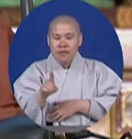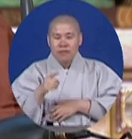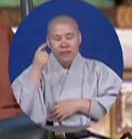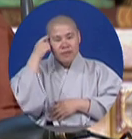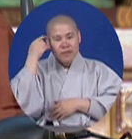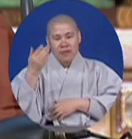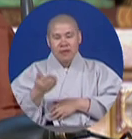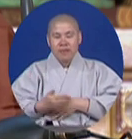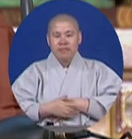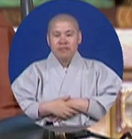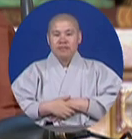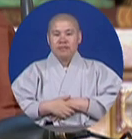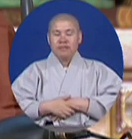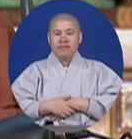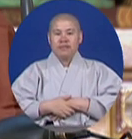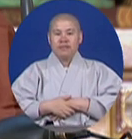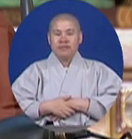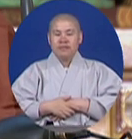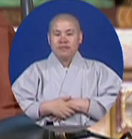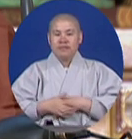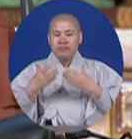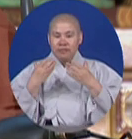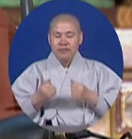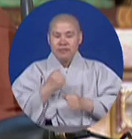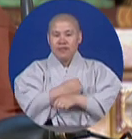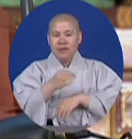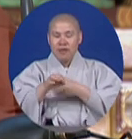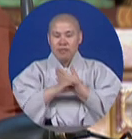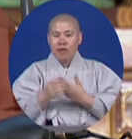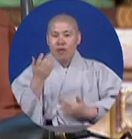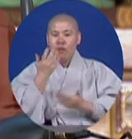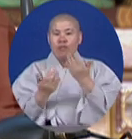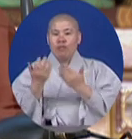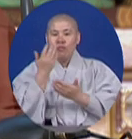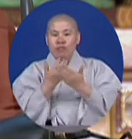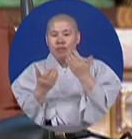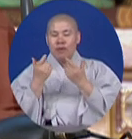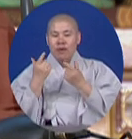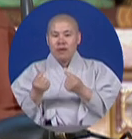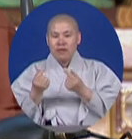이것은 비유로 말하면 불과 같은 겁니다. 불.